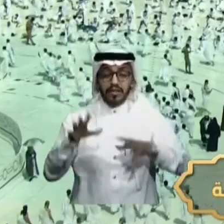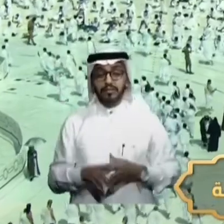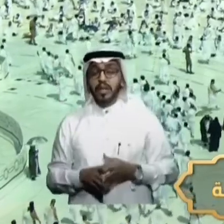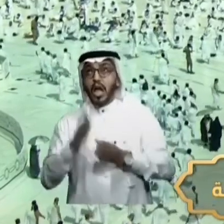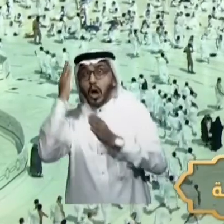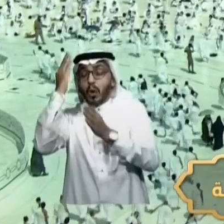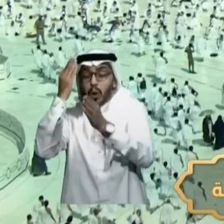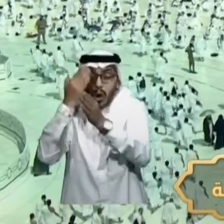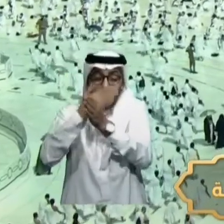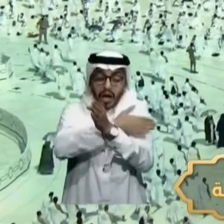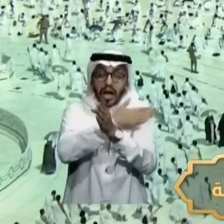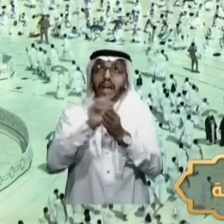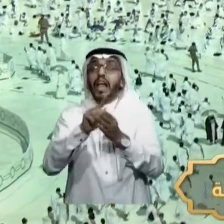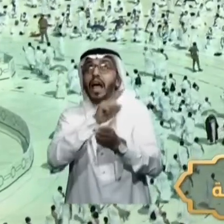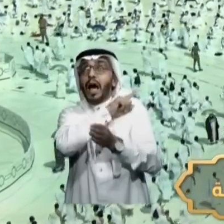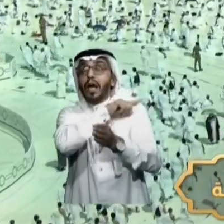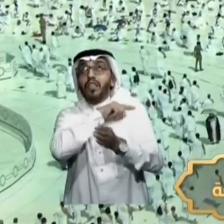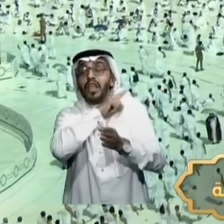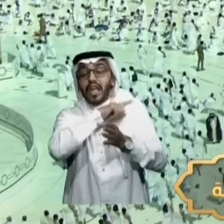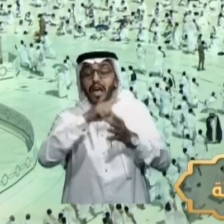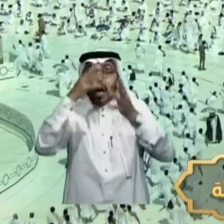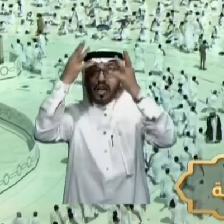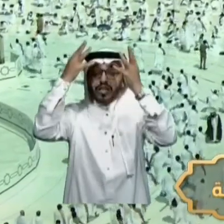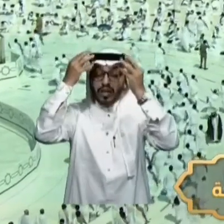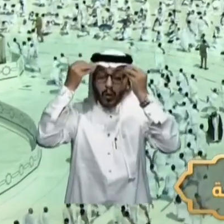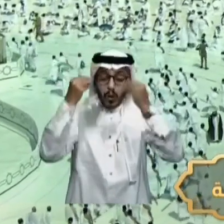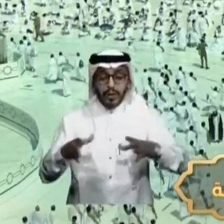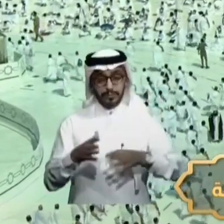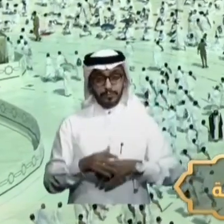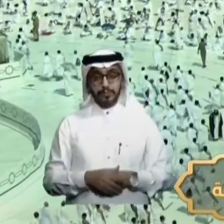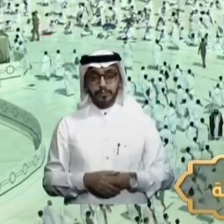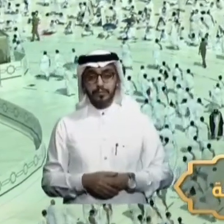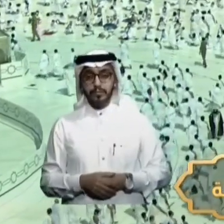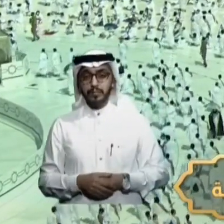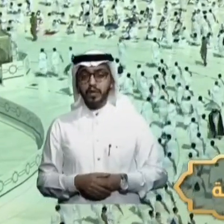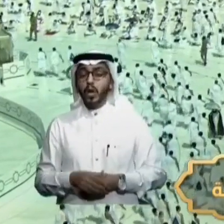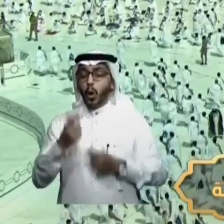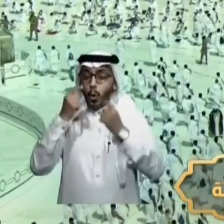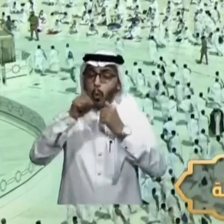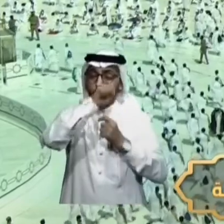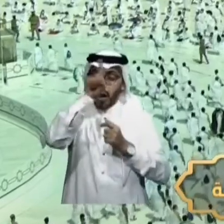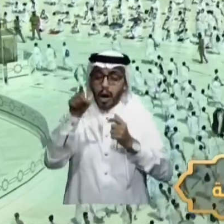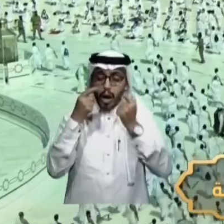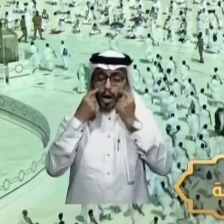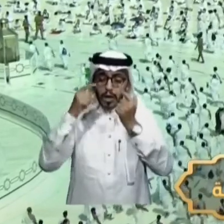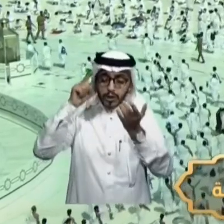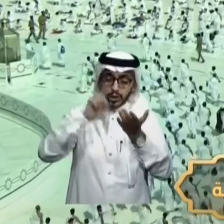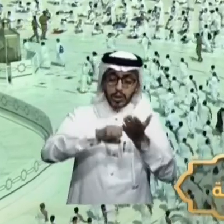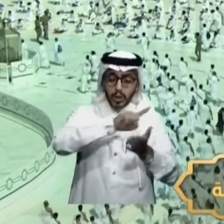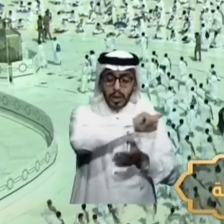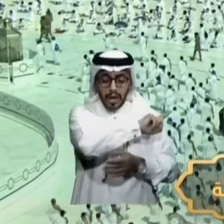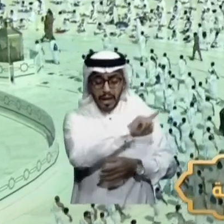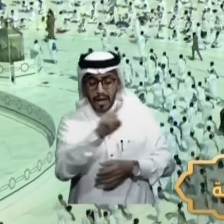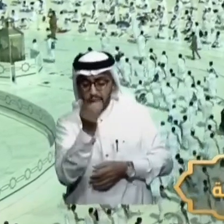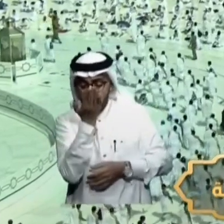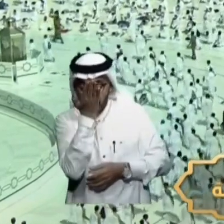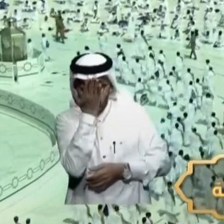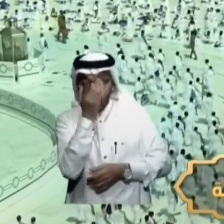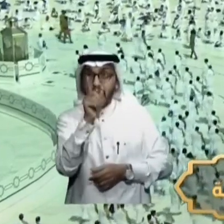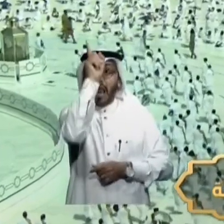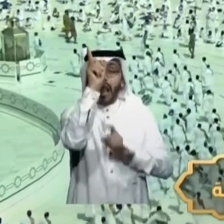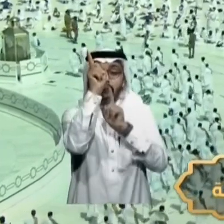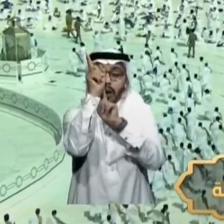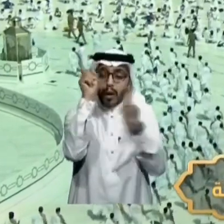غفا أو حط من حظه الوزر. وأشهد أن لا إله إلا الله وحده